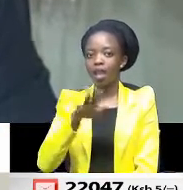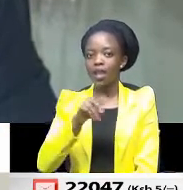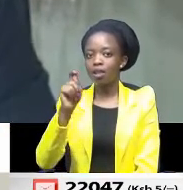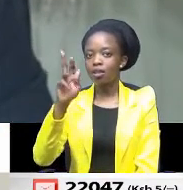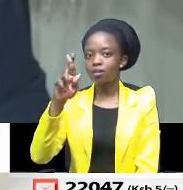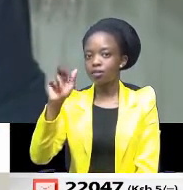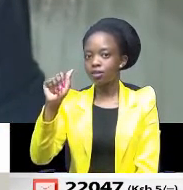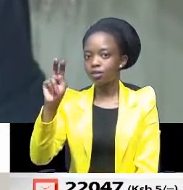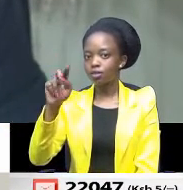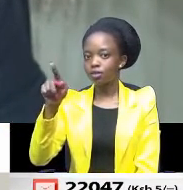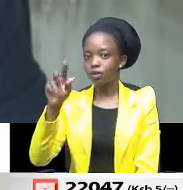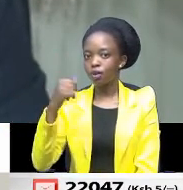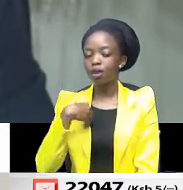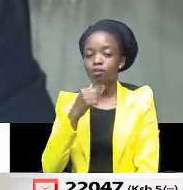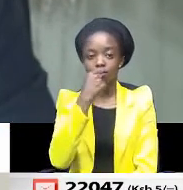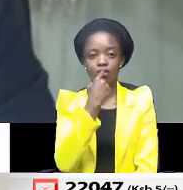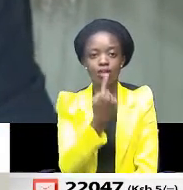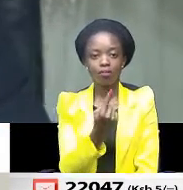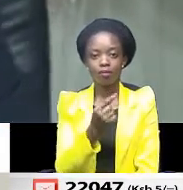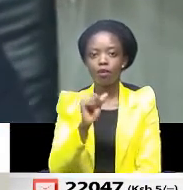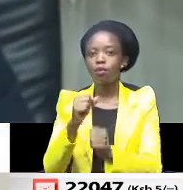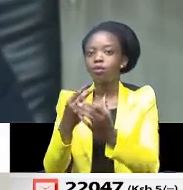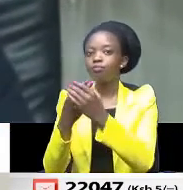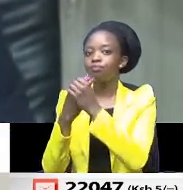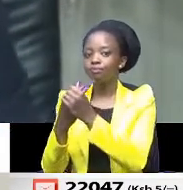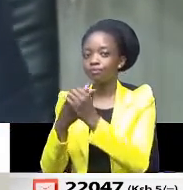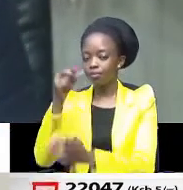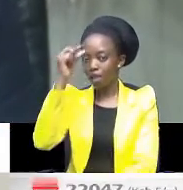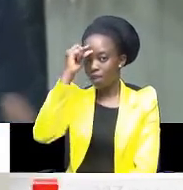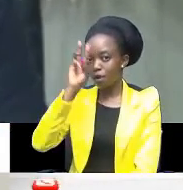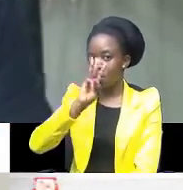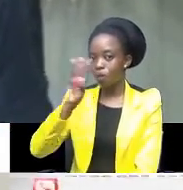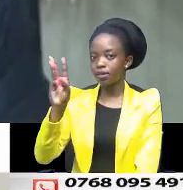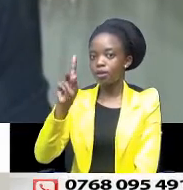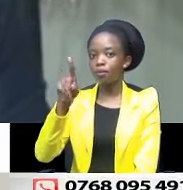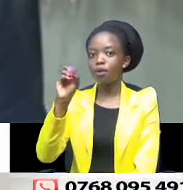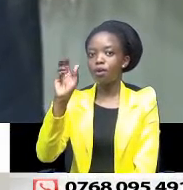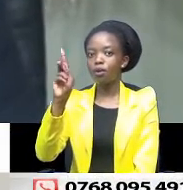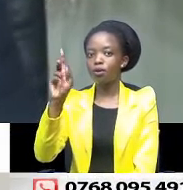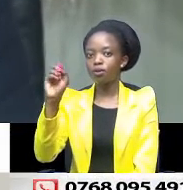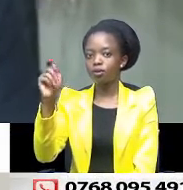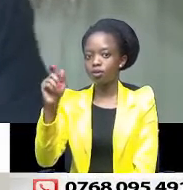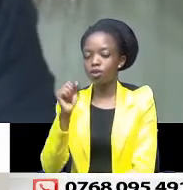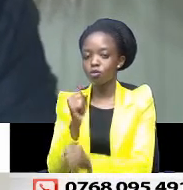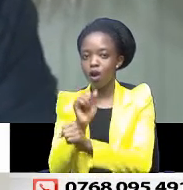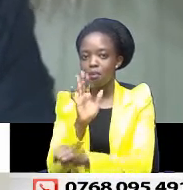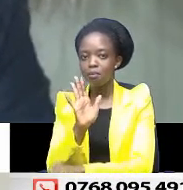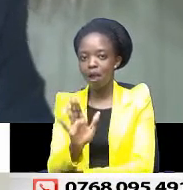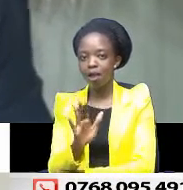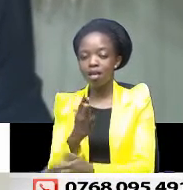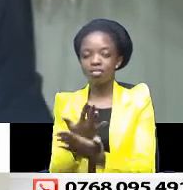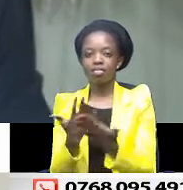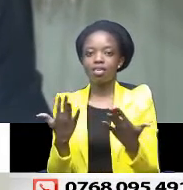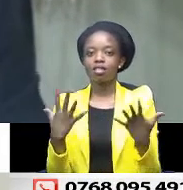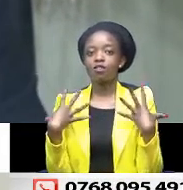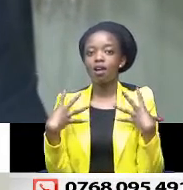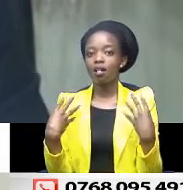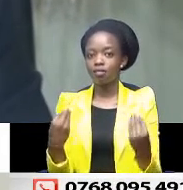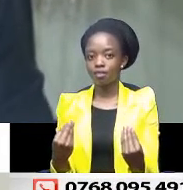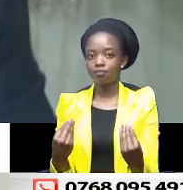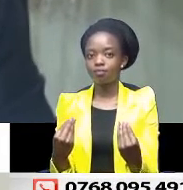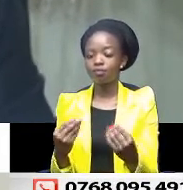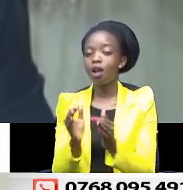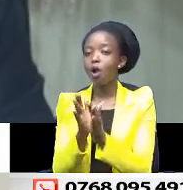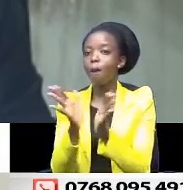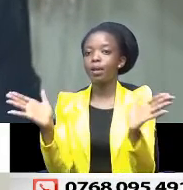Government, serikali tumesema tutashirikiana na serikali ya West Pokot kwa chochote, hasa kwa vifaa zetu za afya ziko